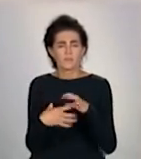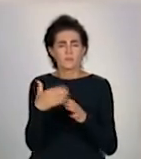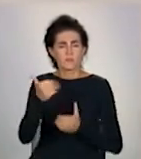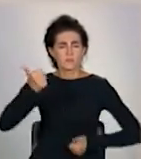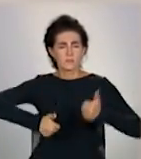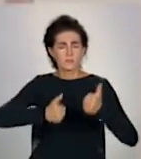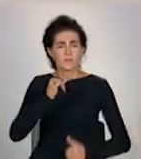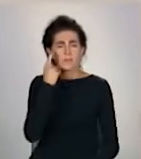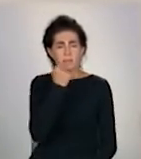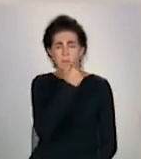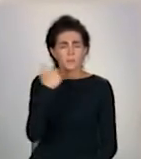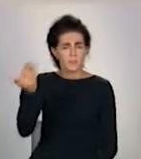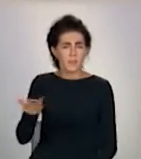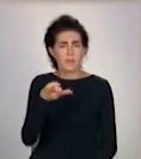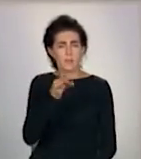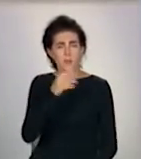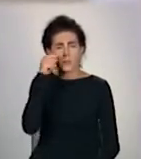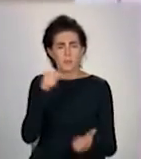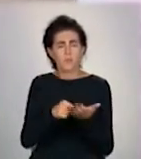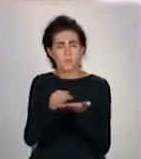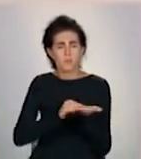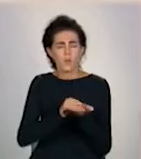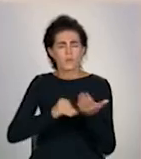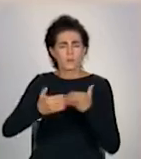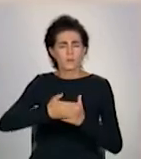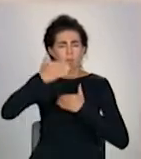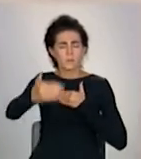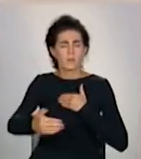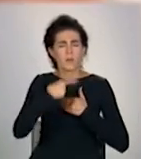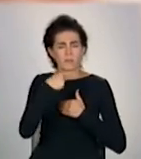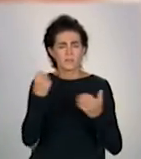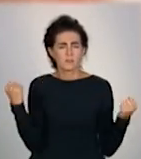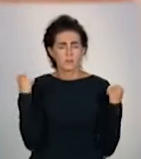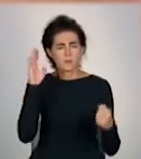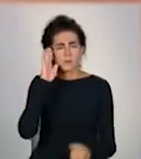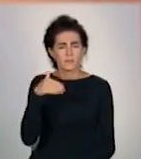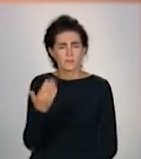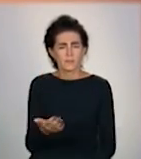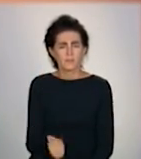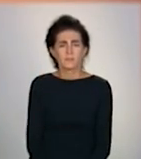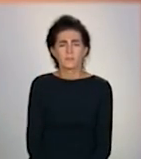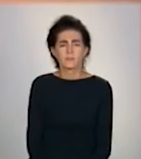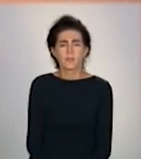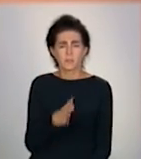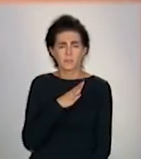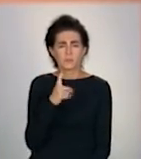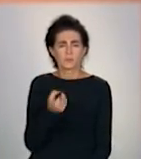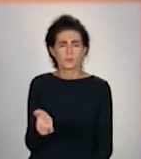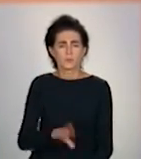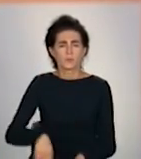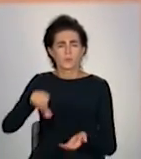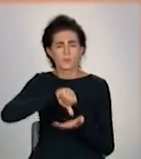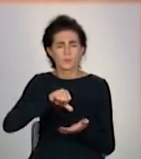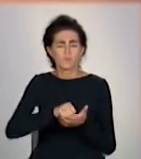Іспанії. Однак цій дуелі передувала довга турнірна дистанція, каже спортсмен. Було 100 учасників, більше